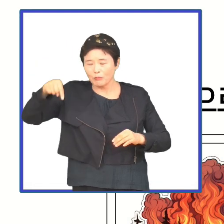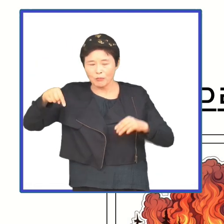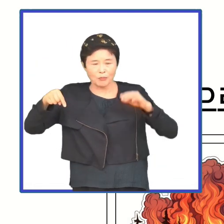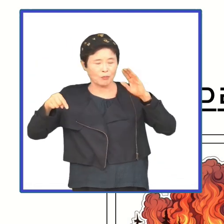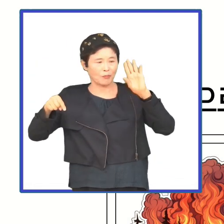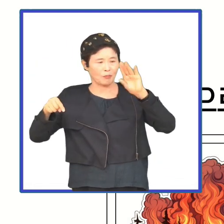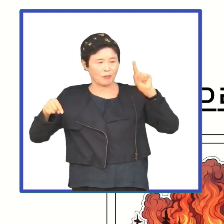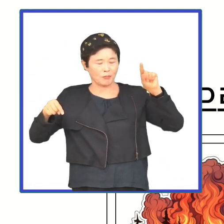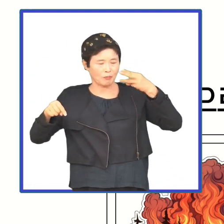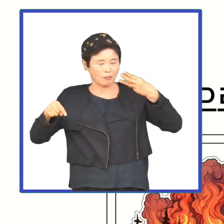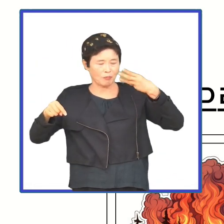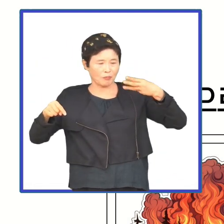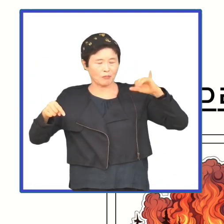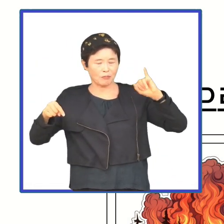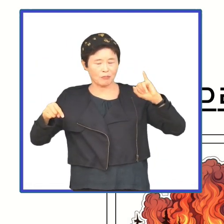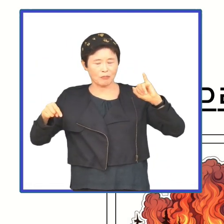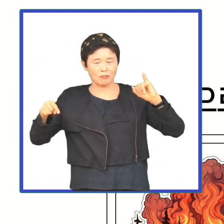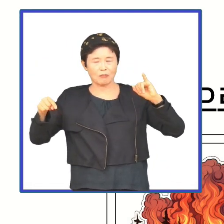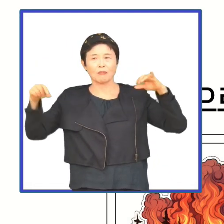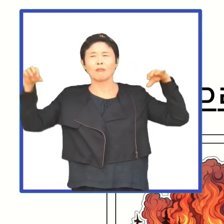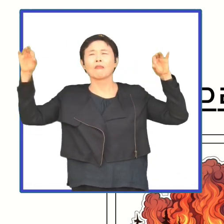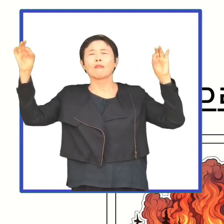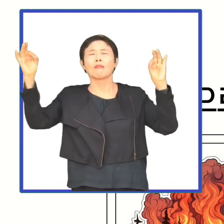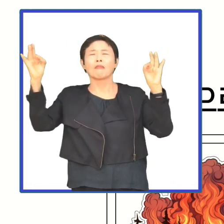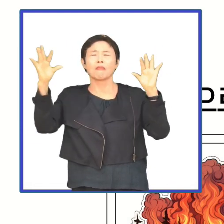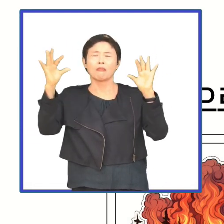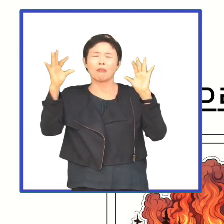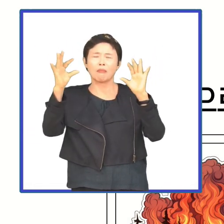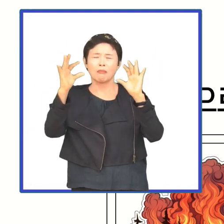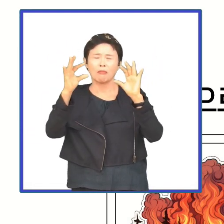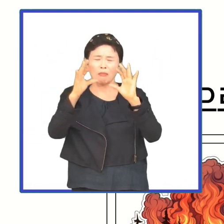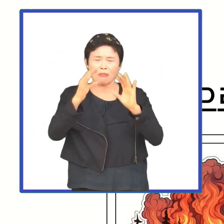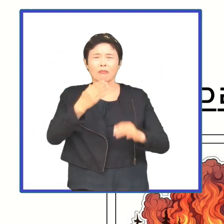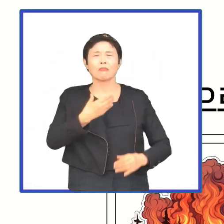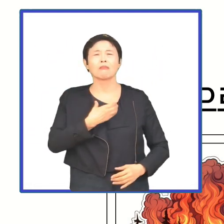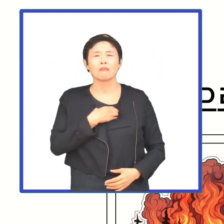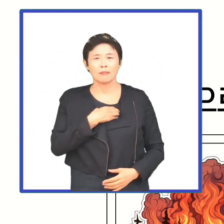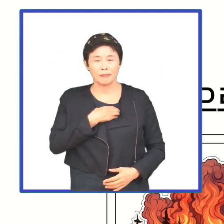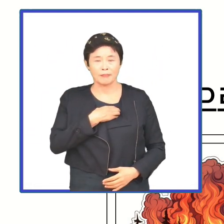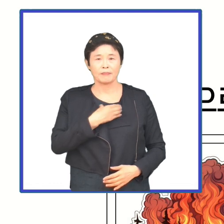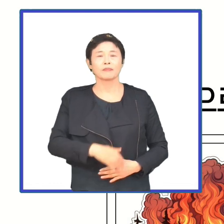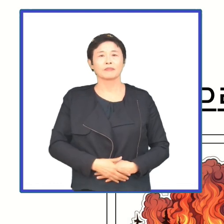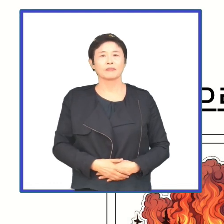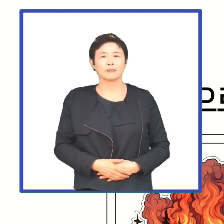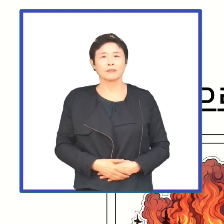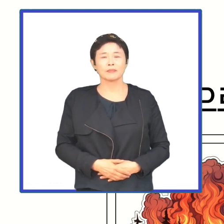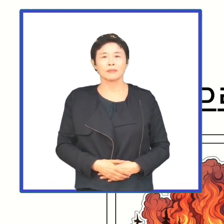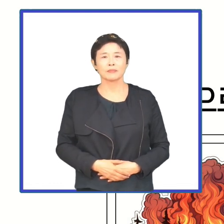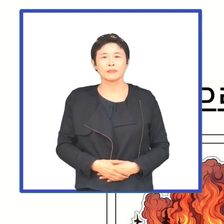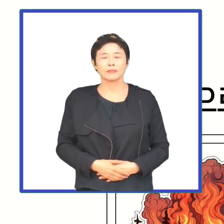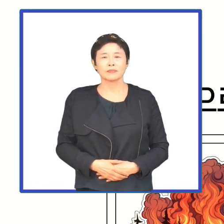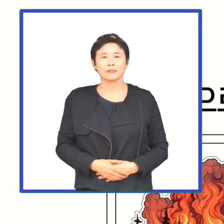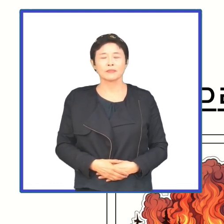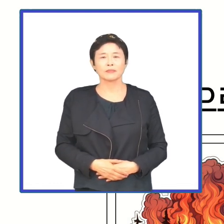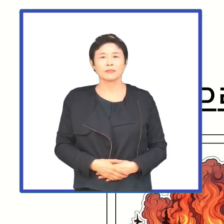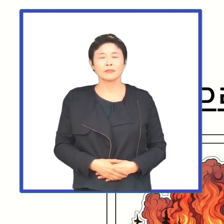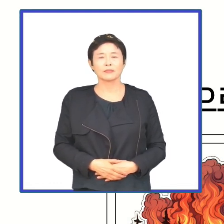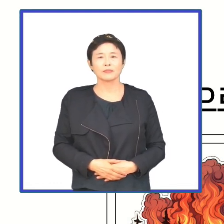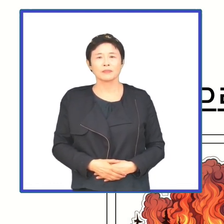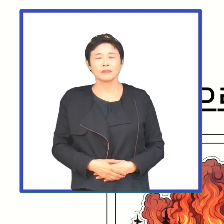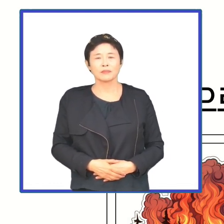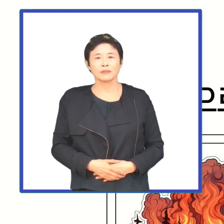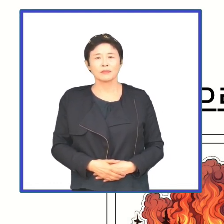이 해수면 상승으로 인해서 도시와 나라가 사라질 수 있는 위험에 처해져 있답니다. 세